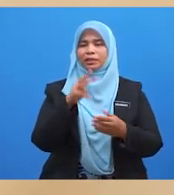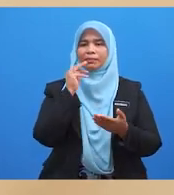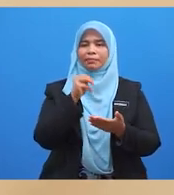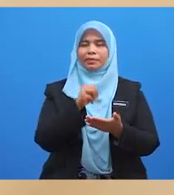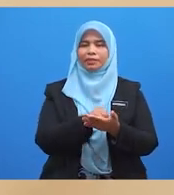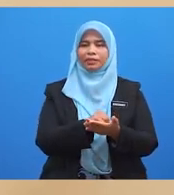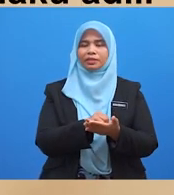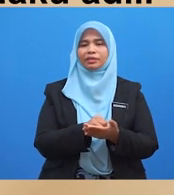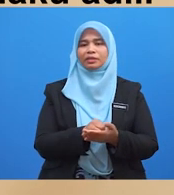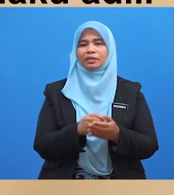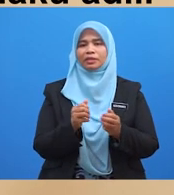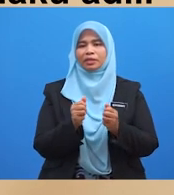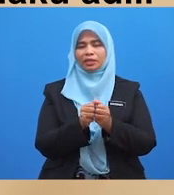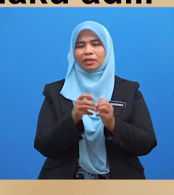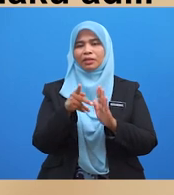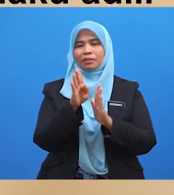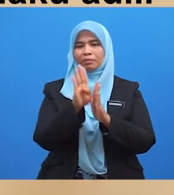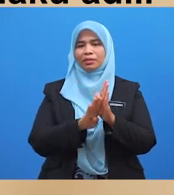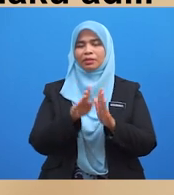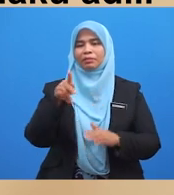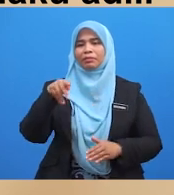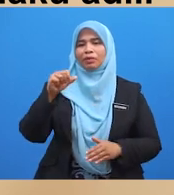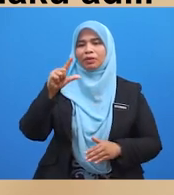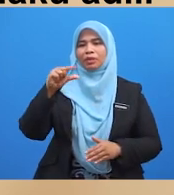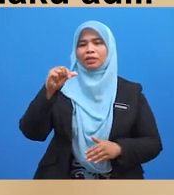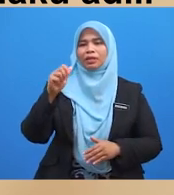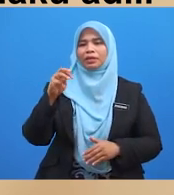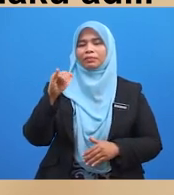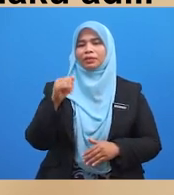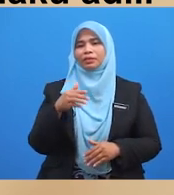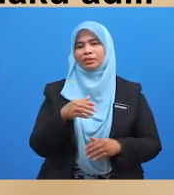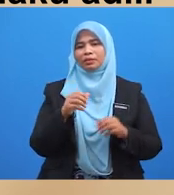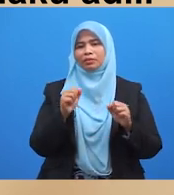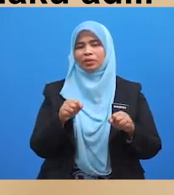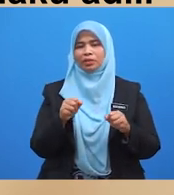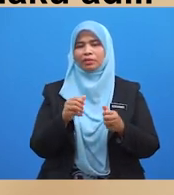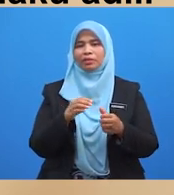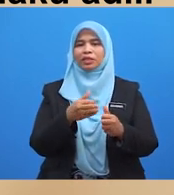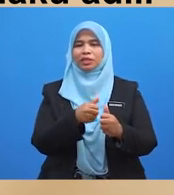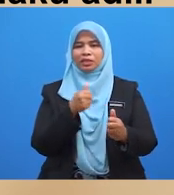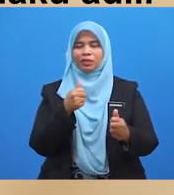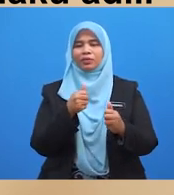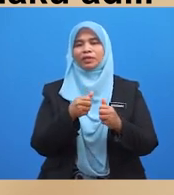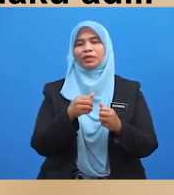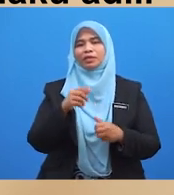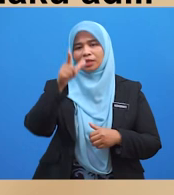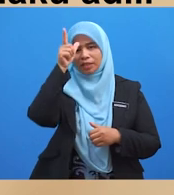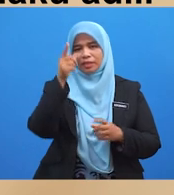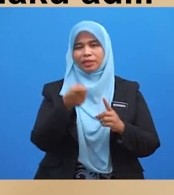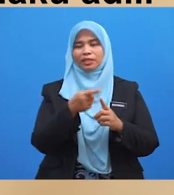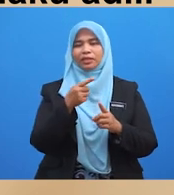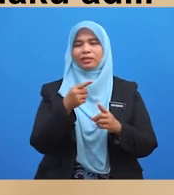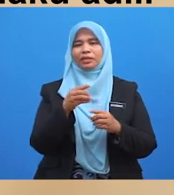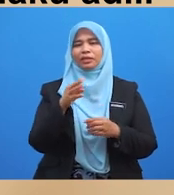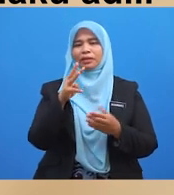dengan berpoligami dapat mengelakkan kaum lelaki dari terjerumus ke lembah maksiat kerana